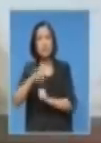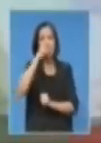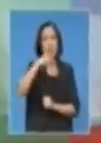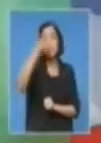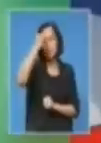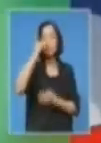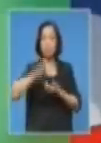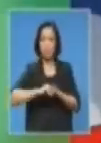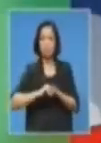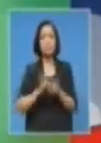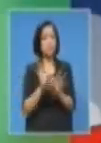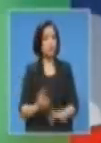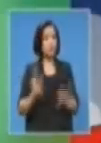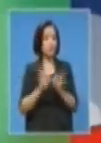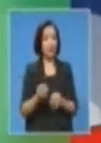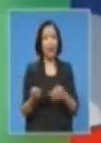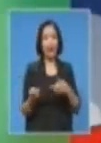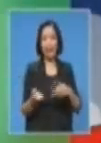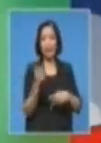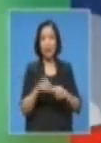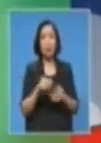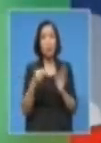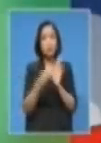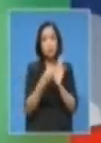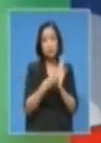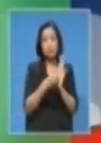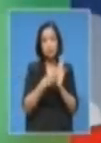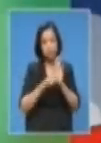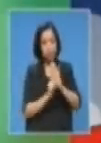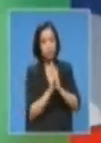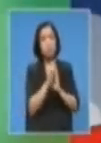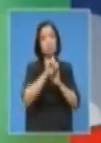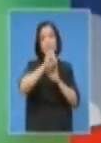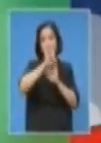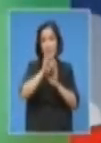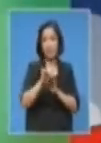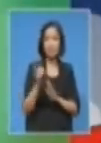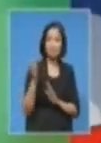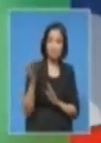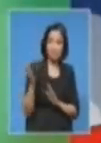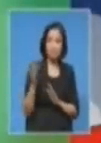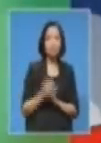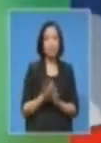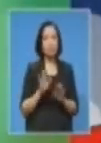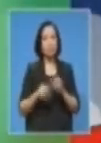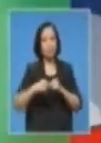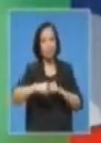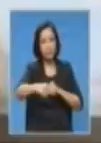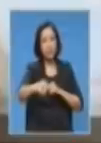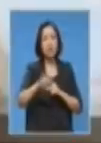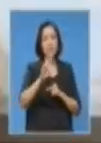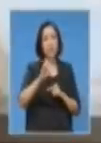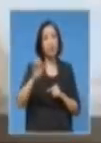ำคัญอยู่2เส้นเส้นแรกก็คือเส้นที่เป็นการเดินทางจากกรุงเทพไปเชียงใหม่ระยะทางประมาณ700กิโลเม